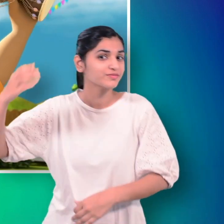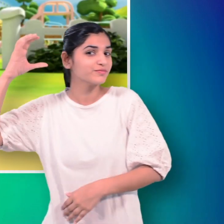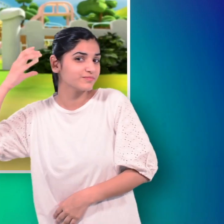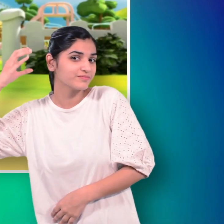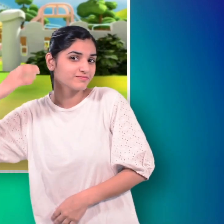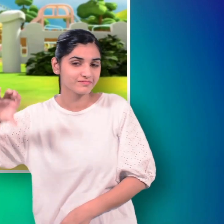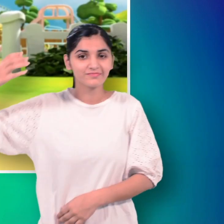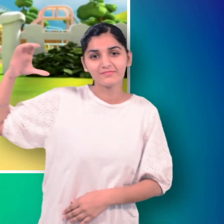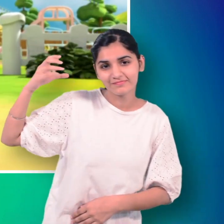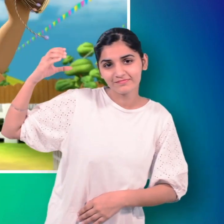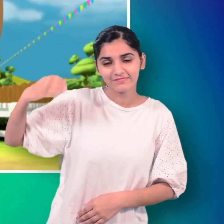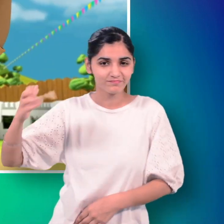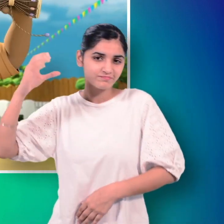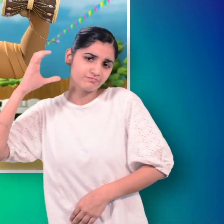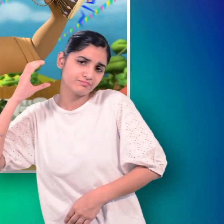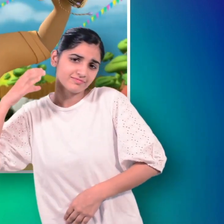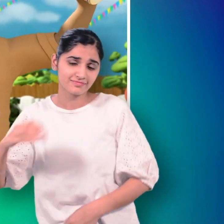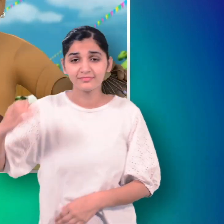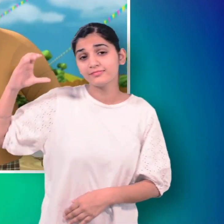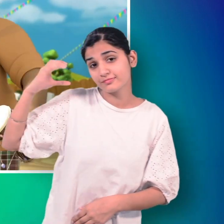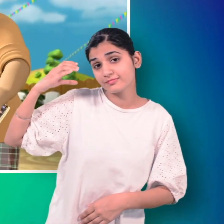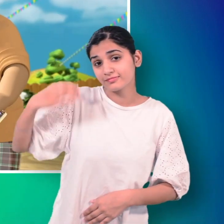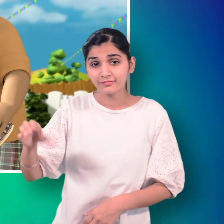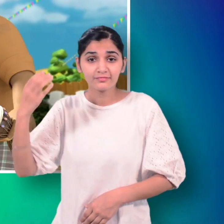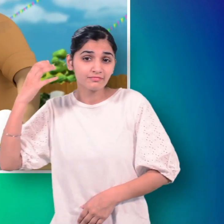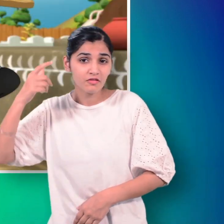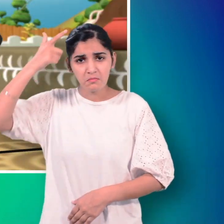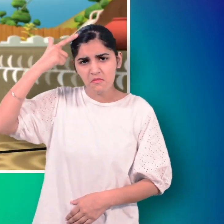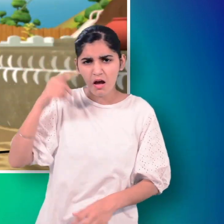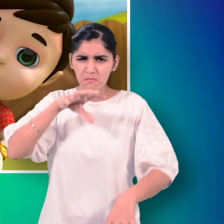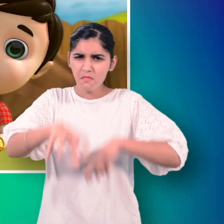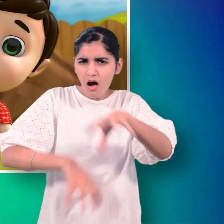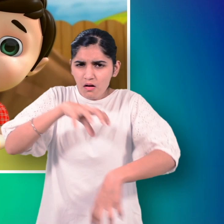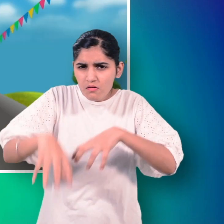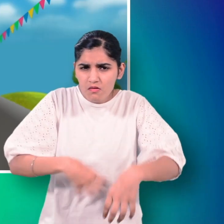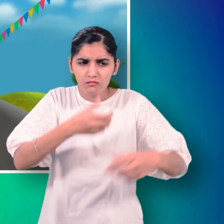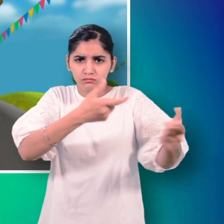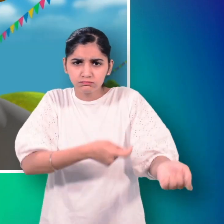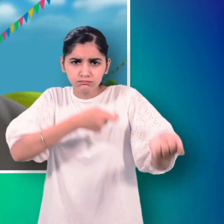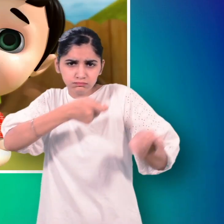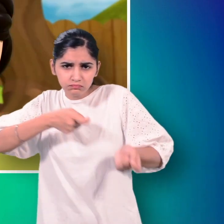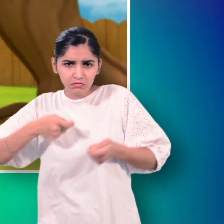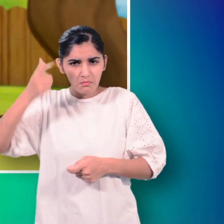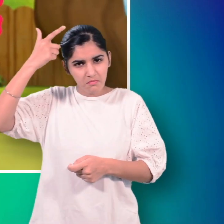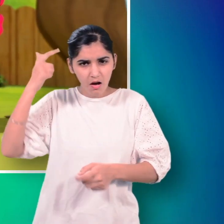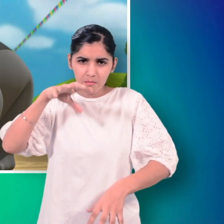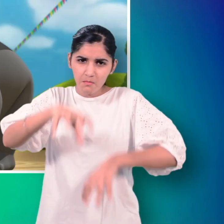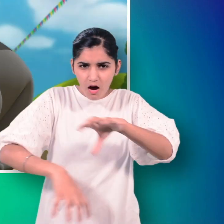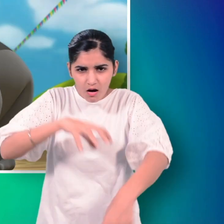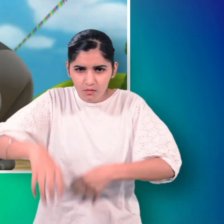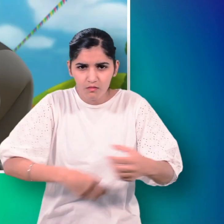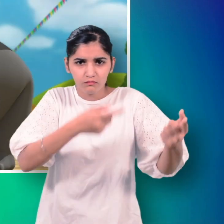कालू मदारी आया, कालू मदारी आया। काला अपना भालू लाया, काला